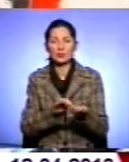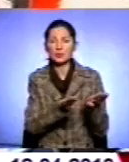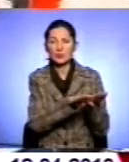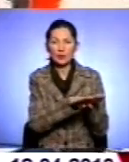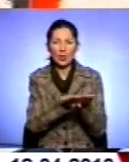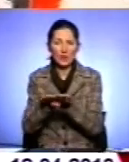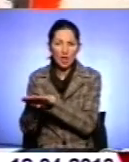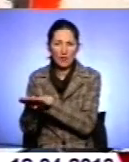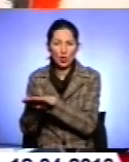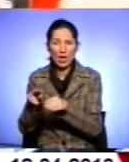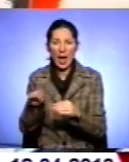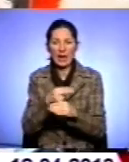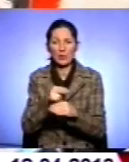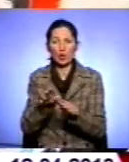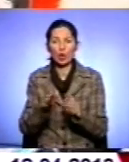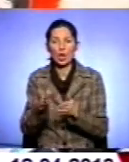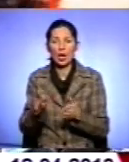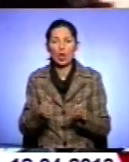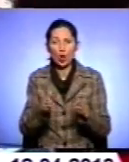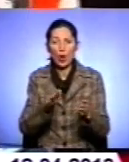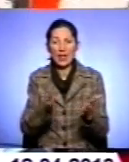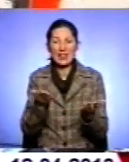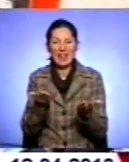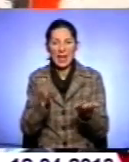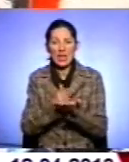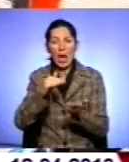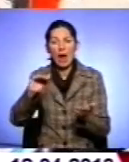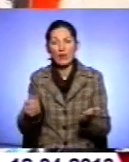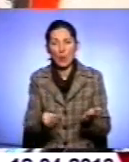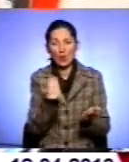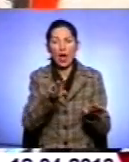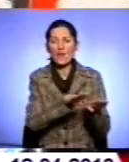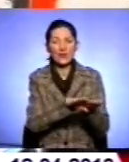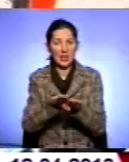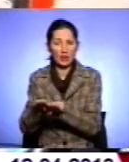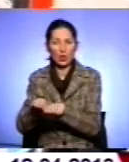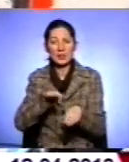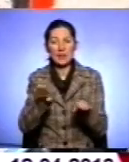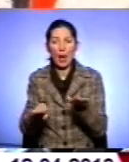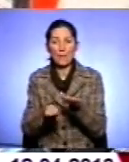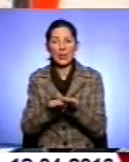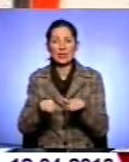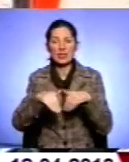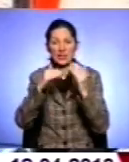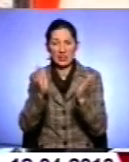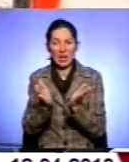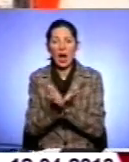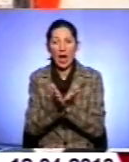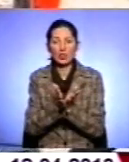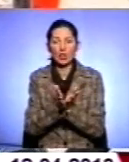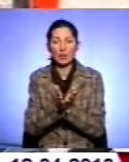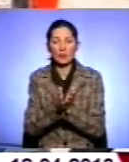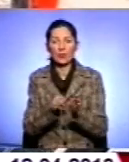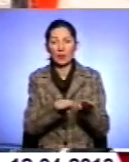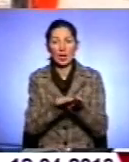вирівнювання ремонтної карти, де є вибоїна, і воно вирівнюється під загальний профіль. І потім